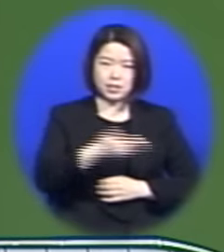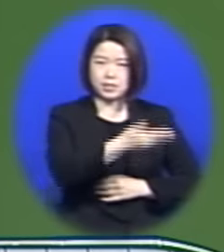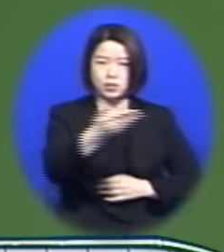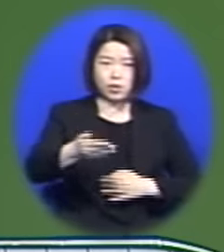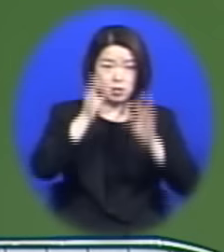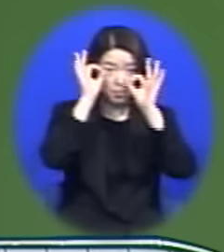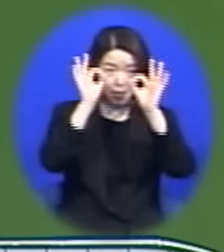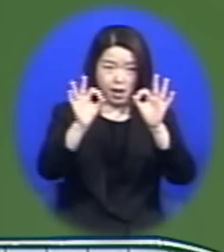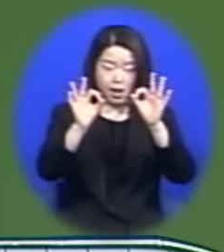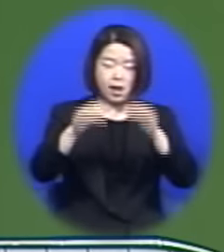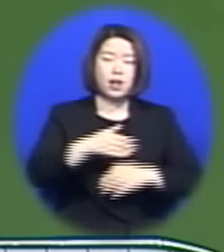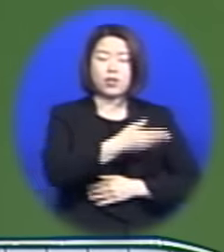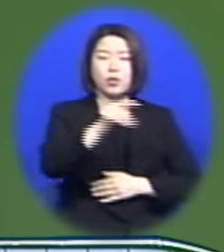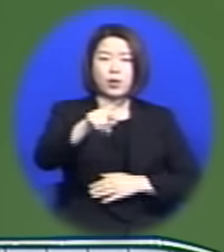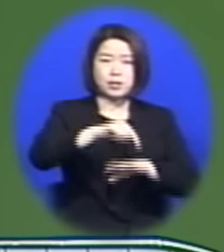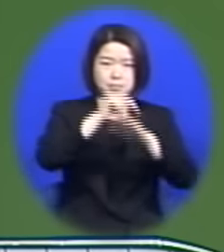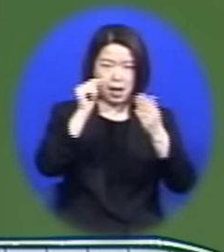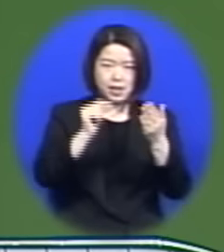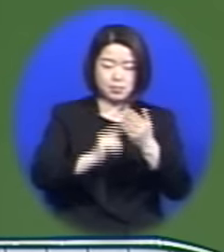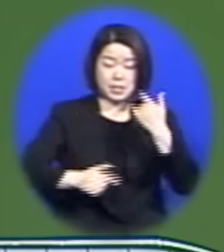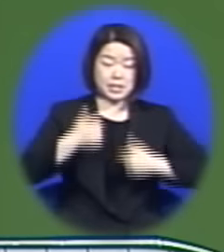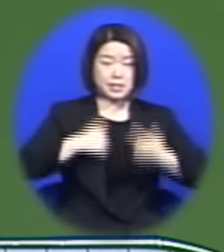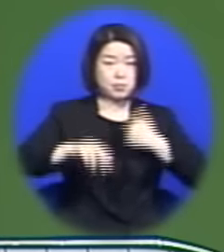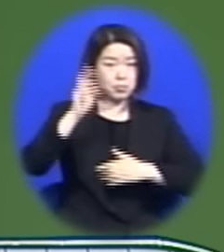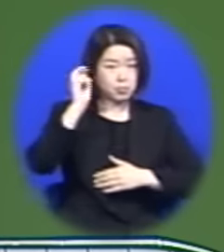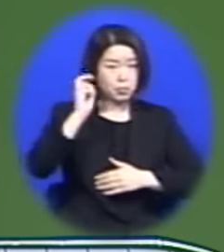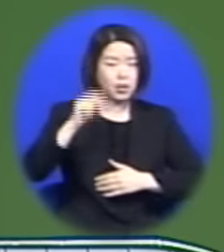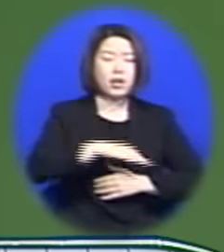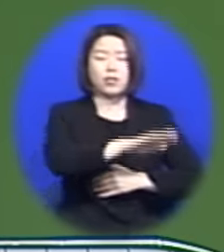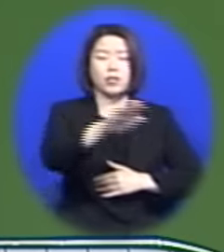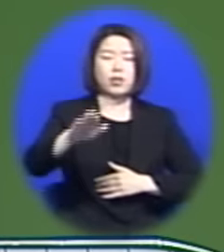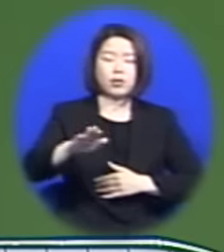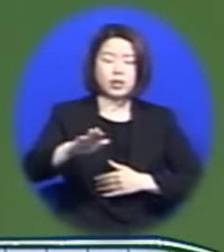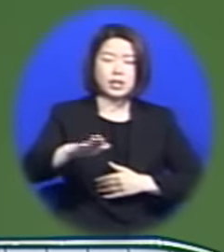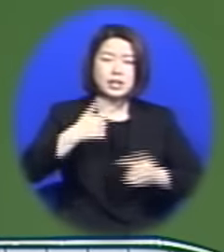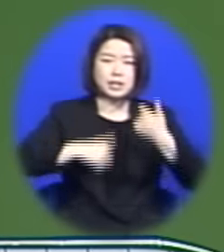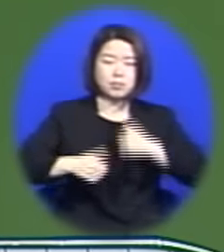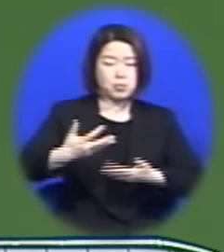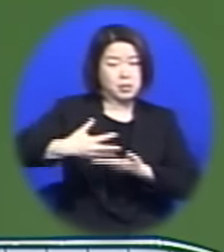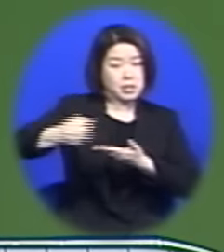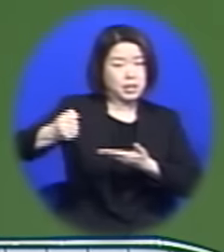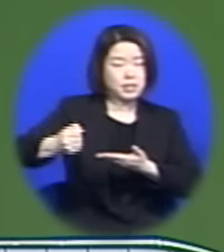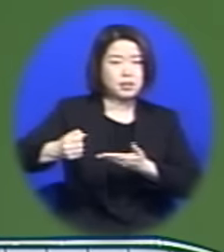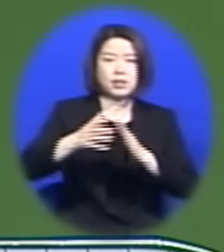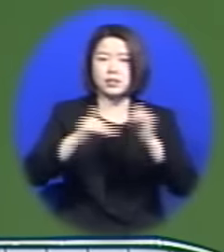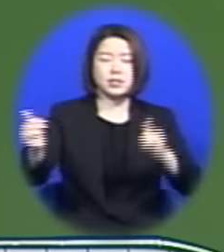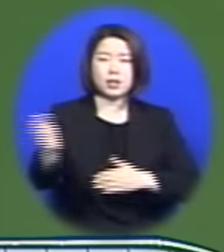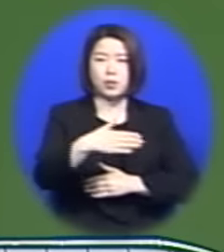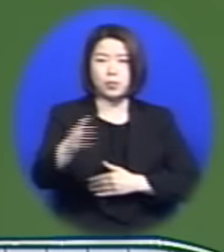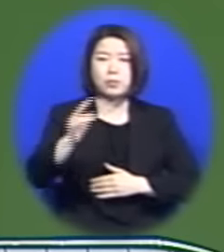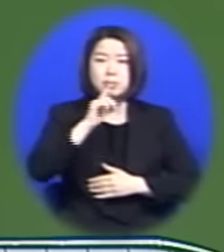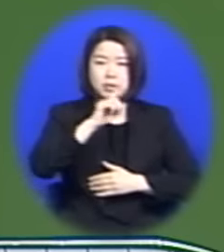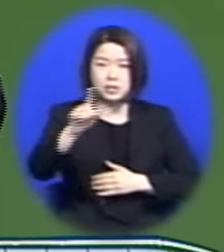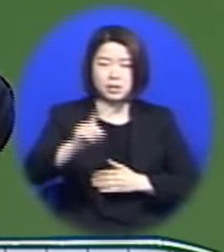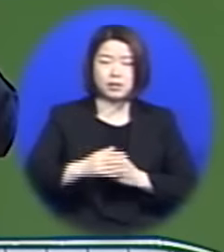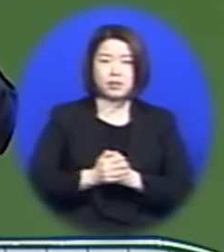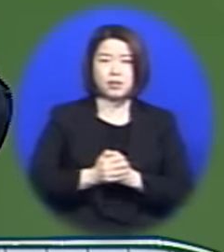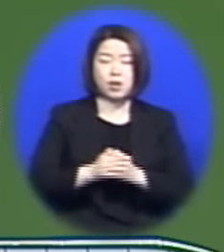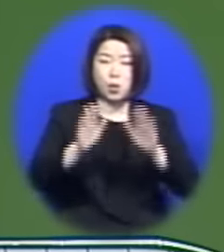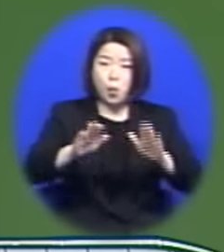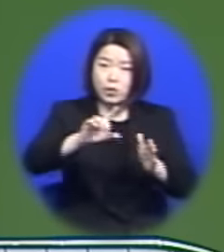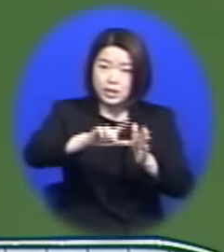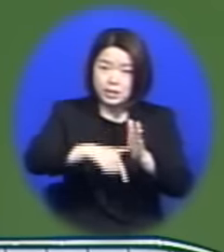보리니 너희 마음이 을 것이요 너의 기쁨을 빼앗을 자가 없으리라 아멘 오늘이